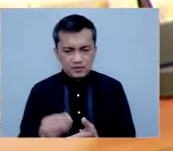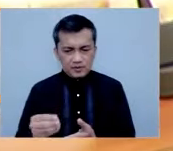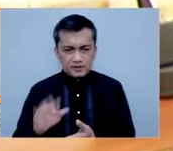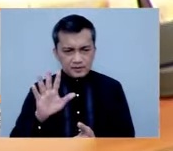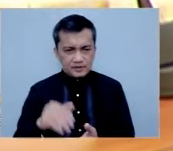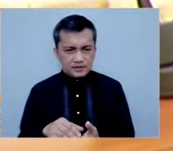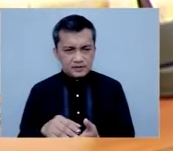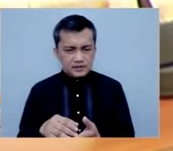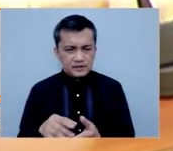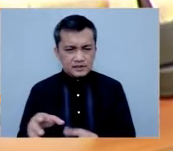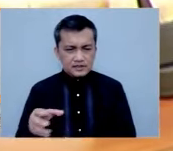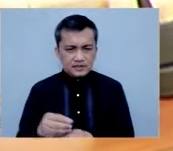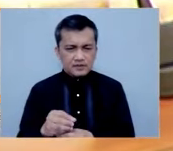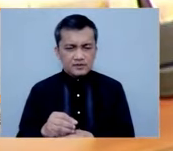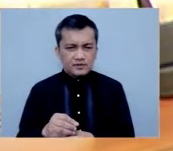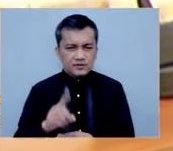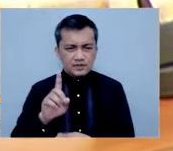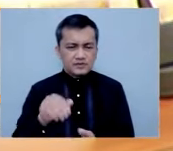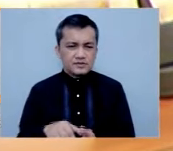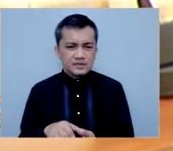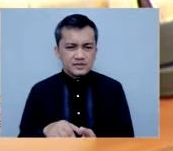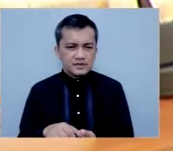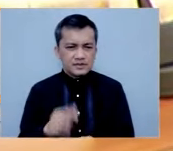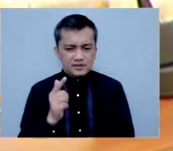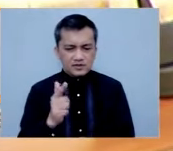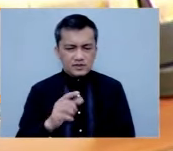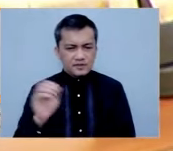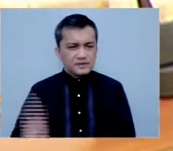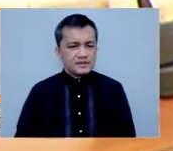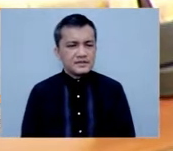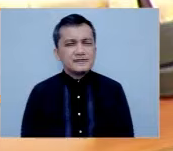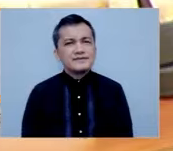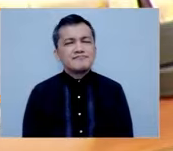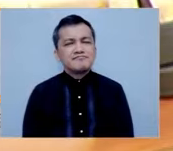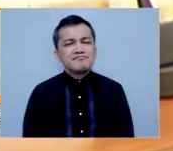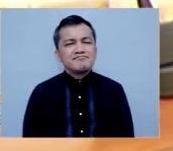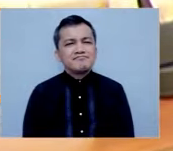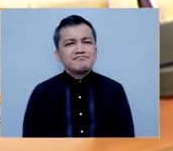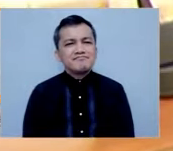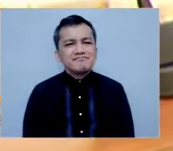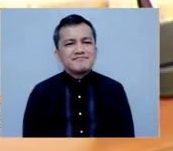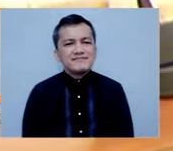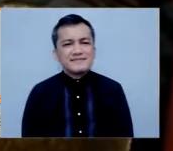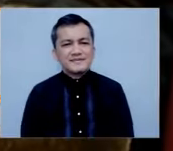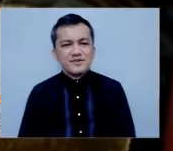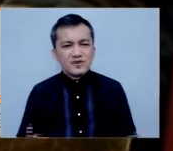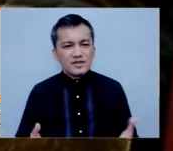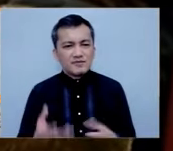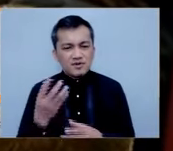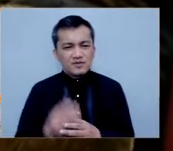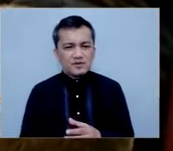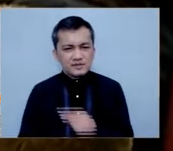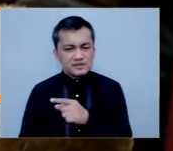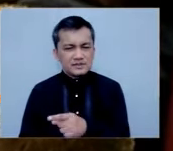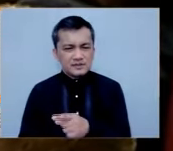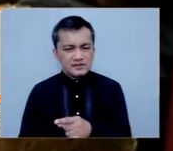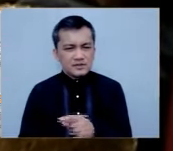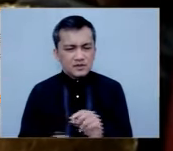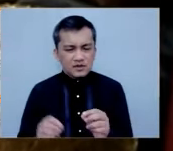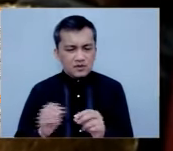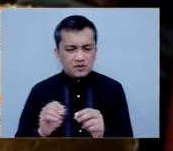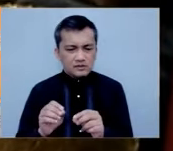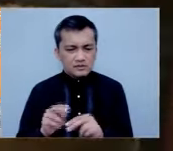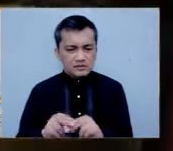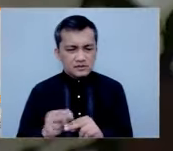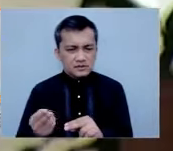nagdagan mo ng 1,000. 20% din yun. So bali, walang mawawala sa'yo. No discounting,